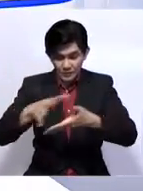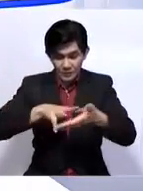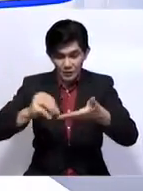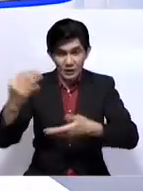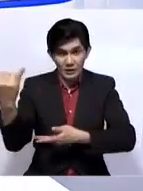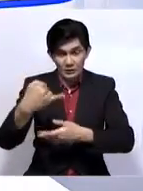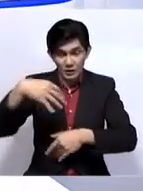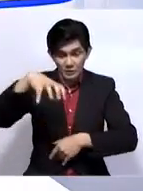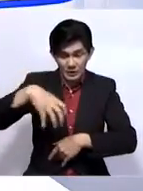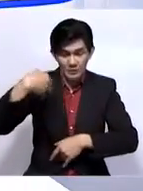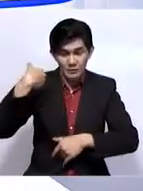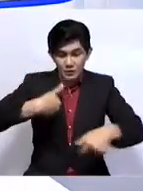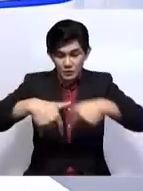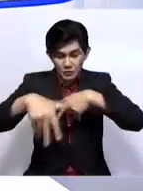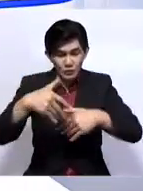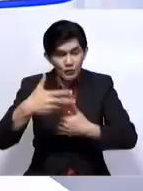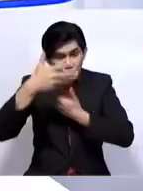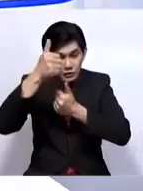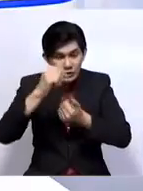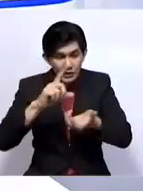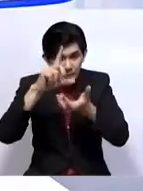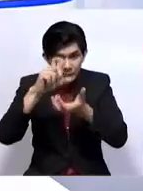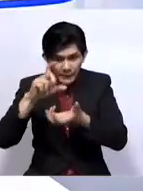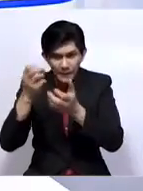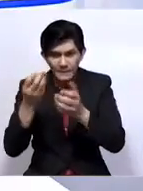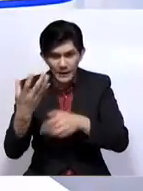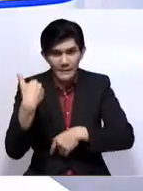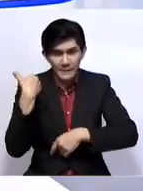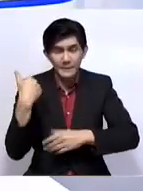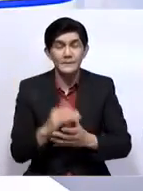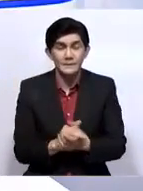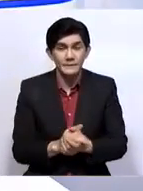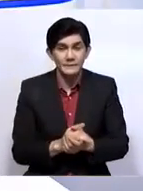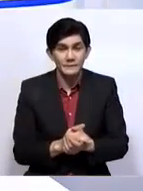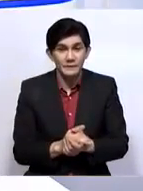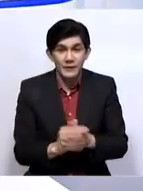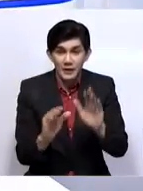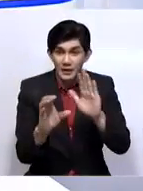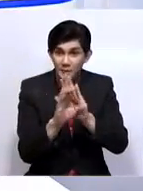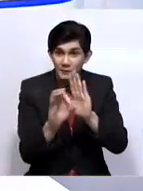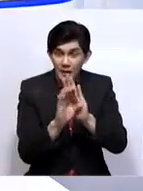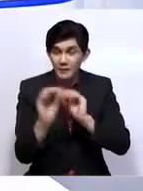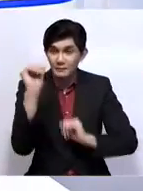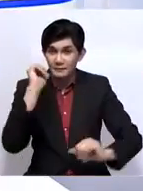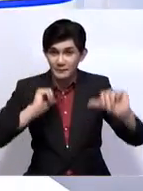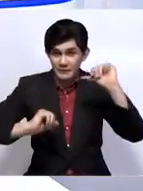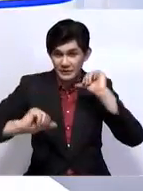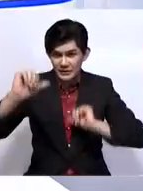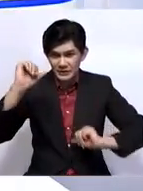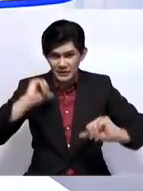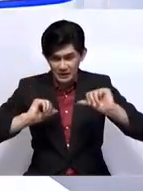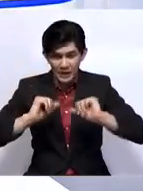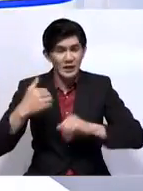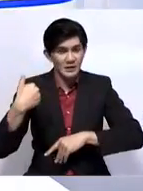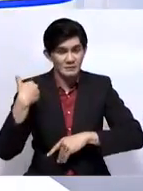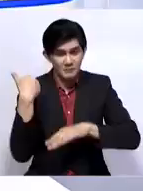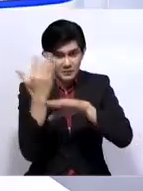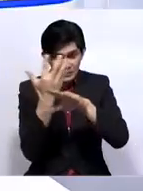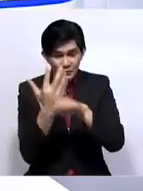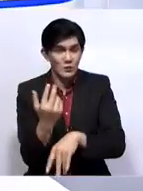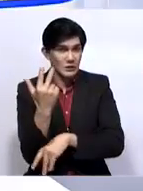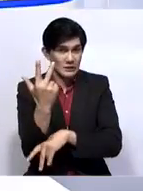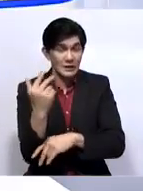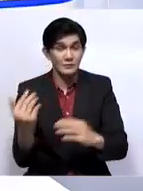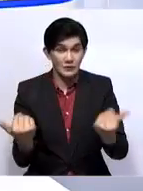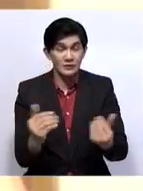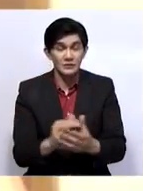ปากรซึ่งมีประชาชนให้ความสนใจเข้ามาถ่ายภาพเป็นจำนวนมากนะครับโดยเฉพาะภาพของตัวละครในเรื่องบุพเพสันนิวาสด้ว